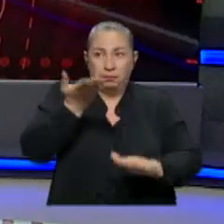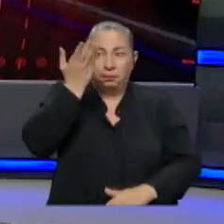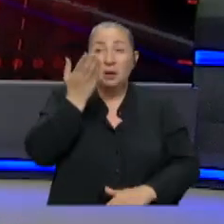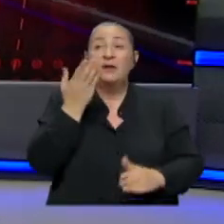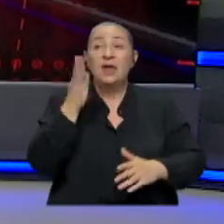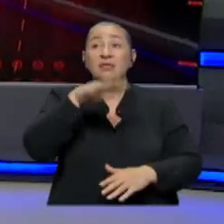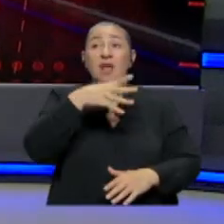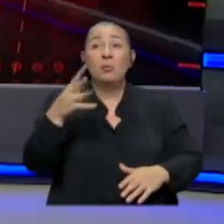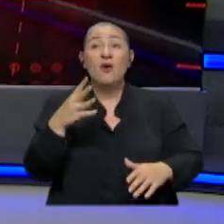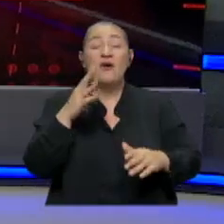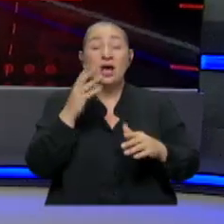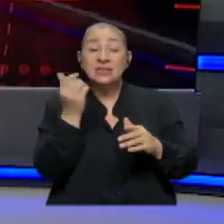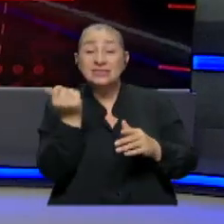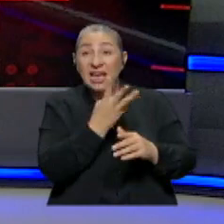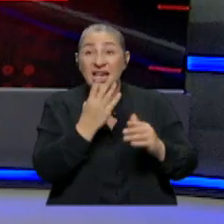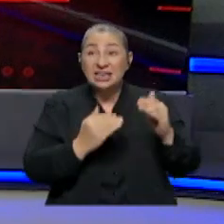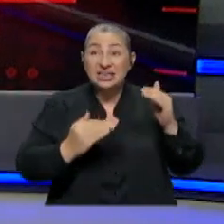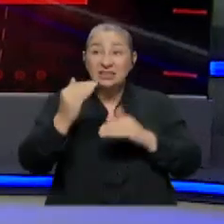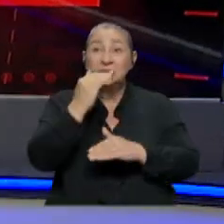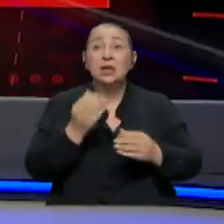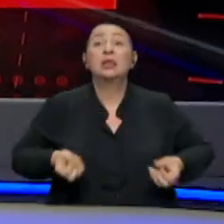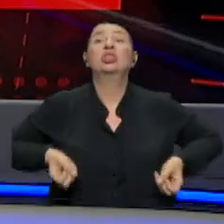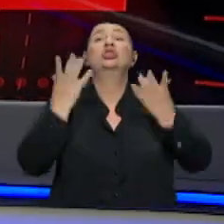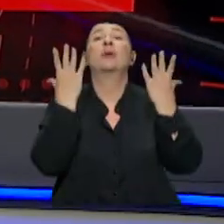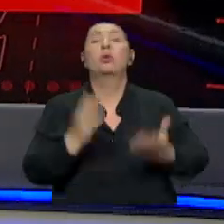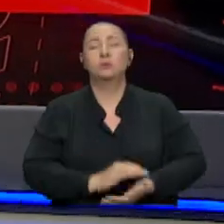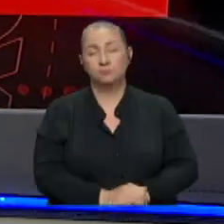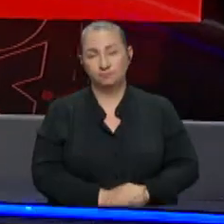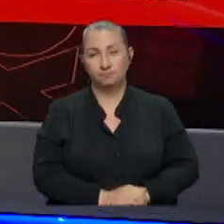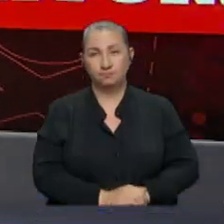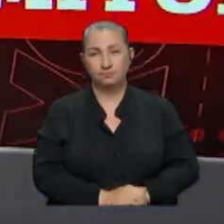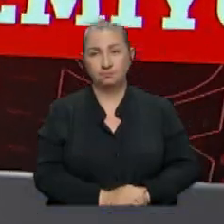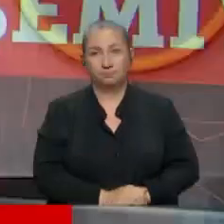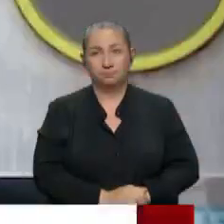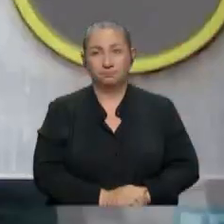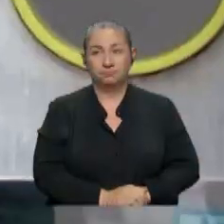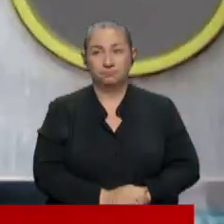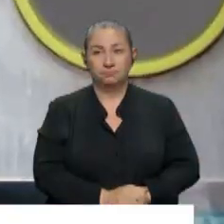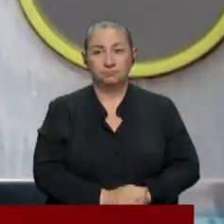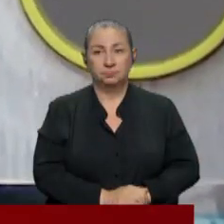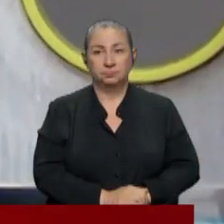Ve tablo vaka artış hızına yetişemiyor.